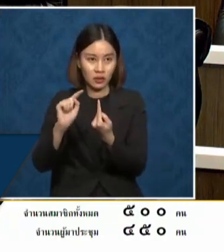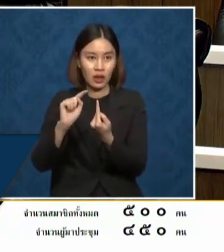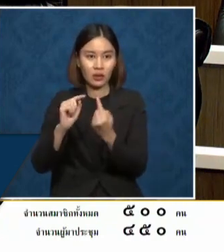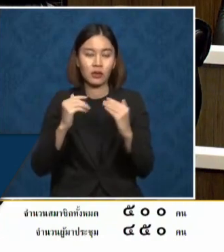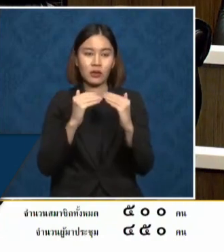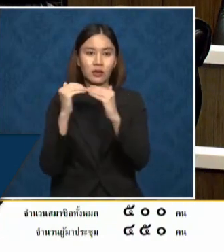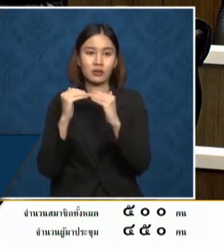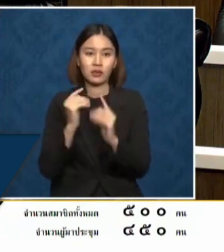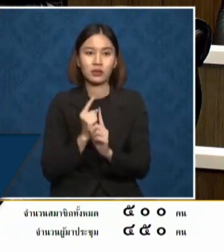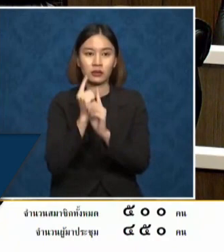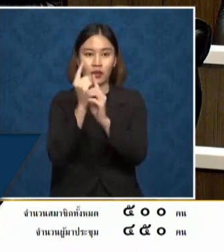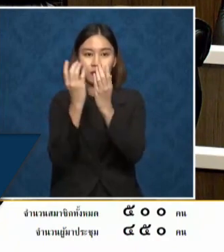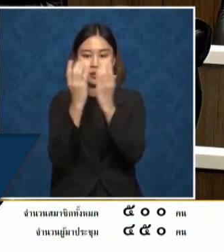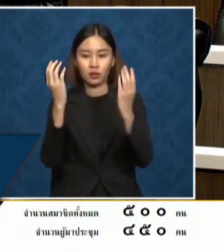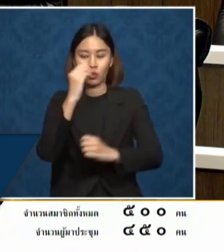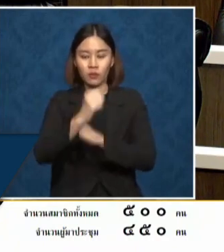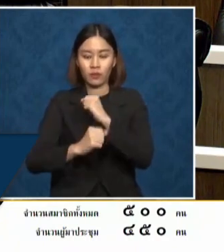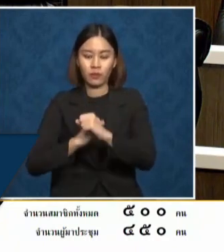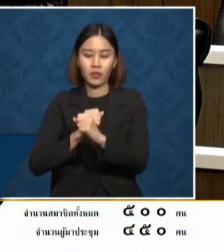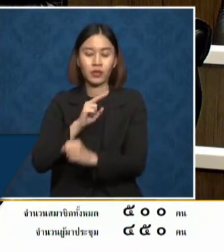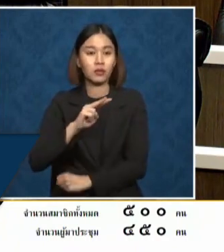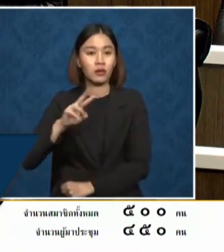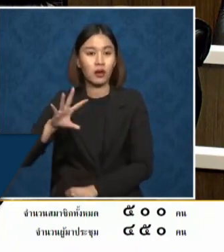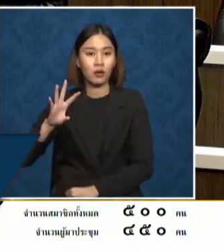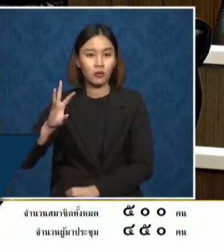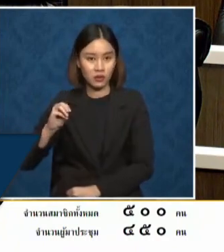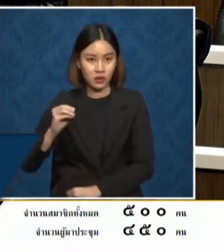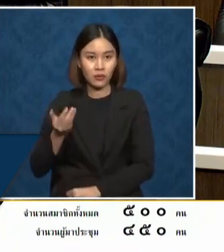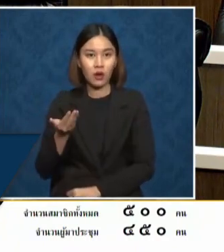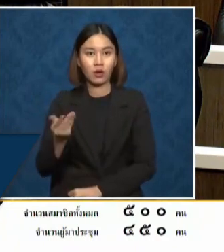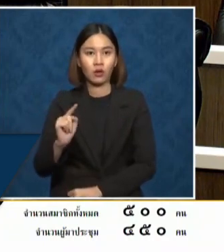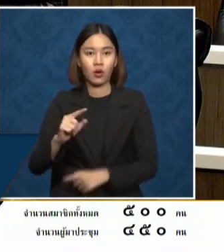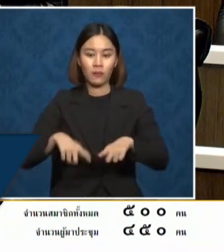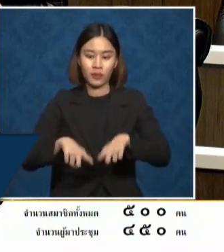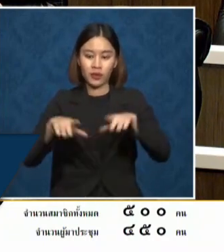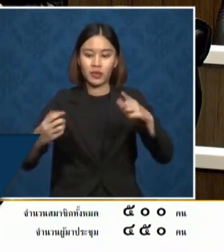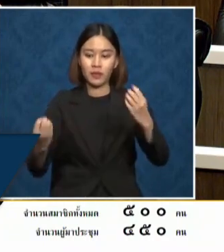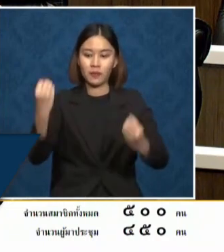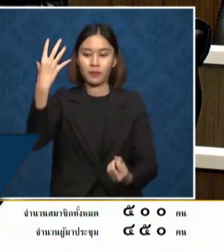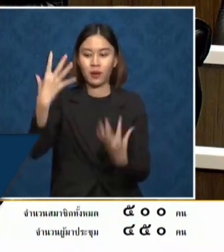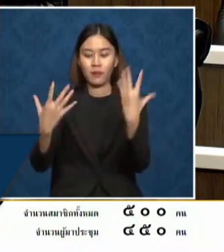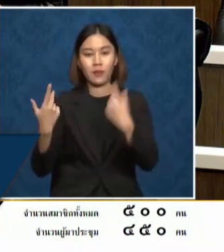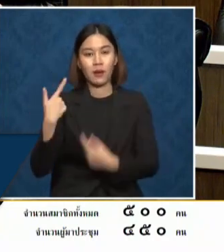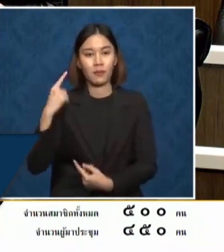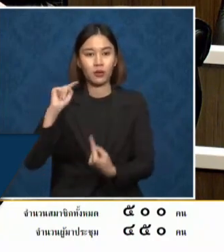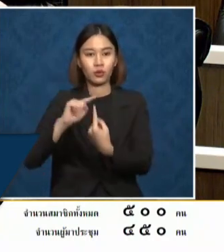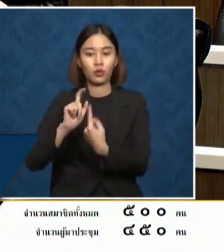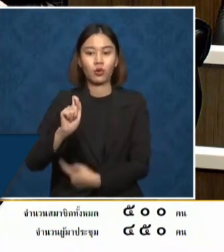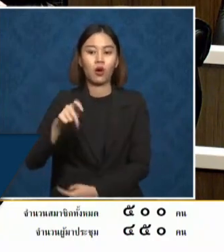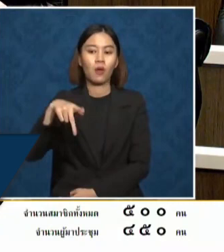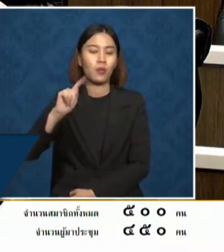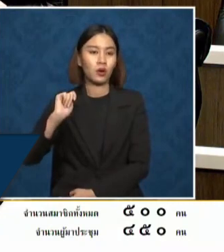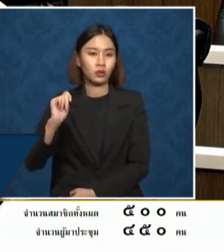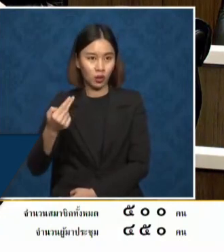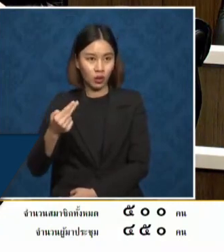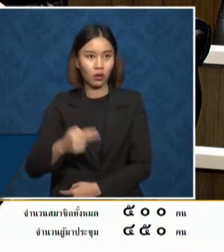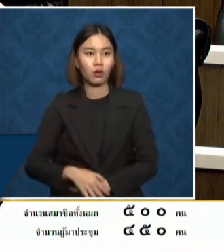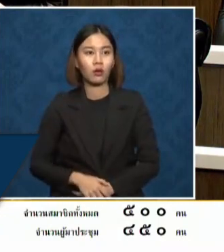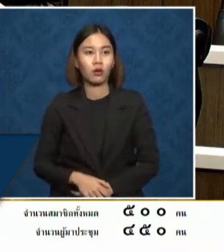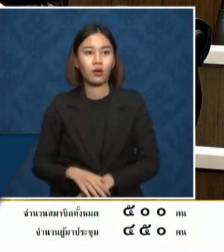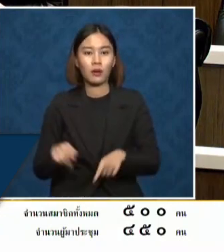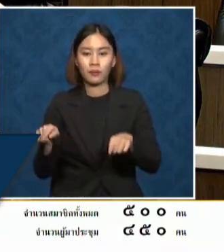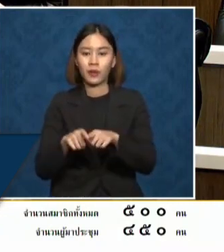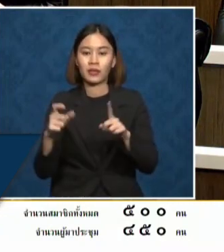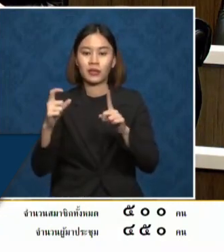สิทธิตามรัฐธรรมนูญปี 2560และการขออนุญาตใช้พื้นที่ป่าเพื่อประโยชน์ขององค์กรปกครองส่วนท้องถิ่นดั่ง